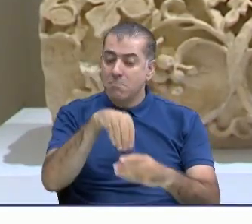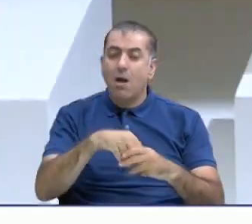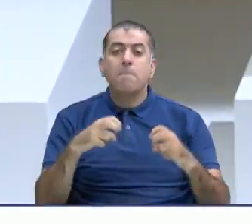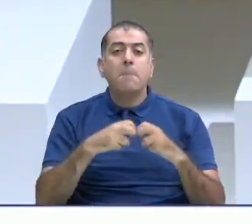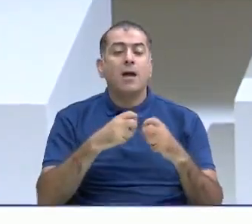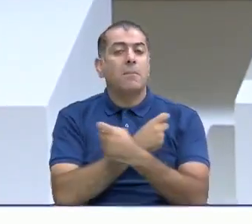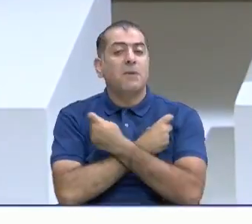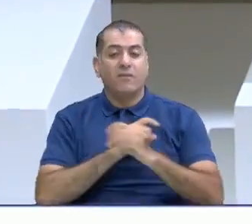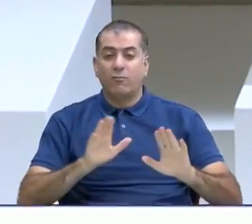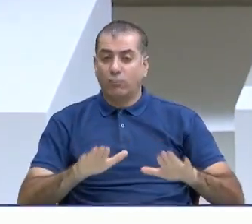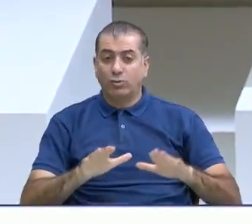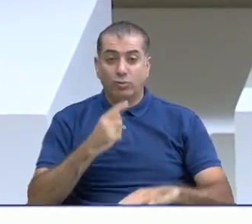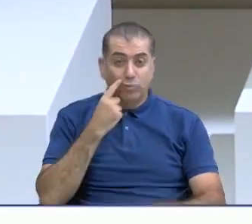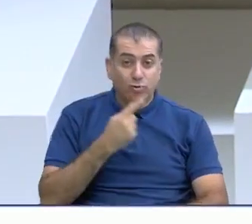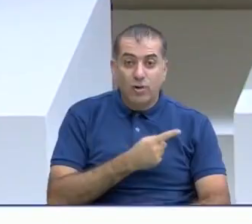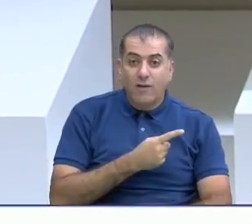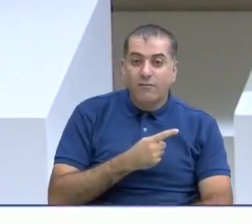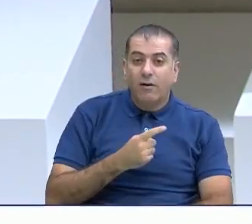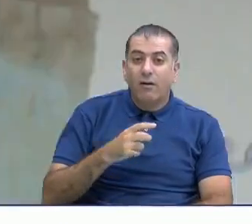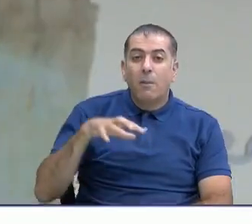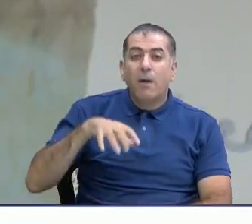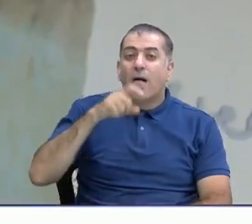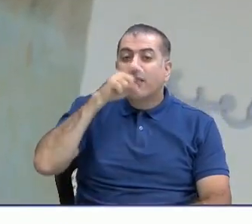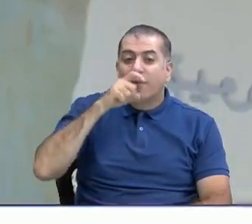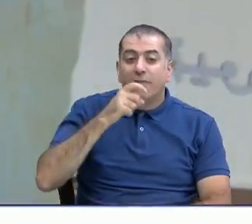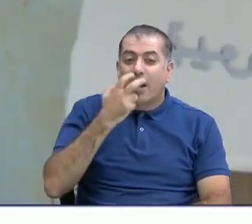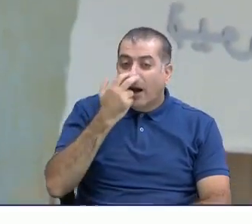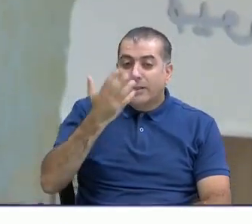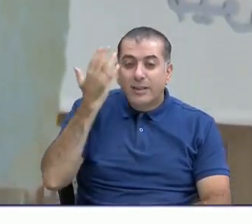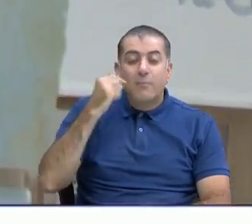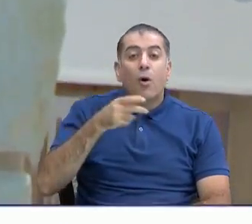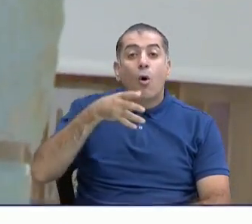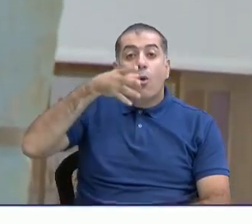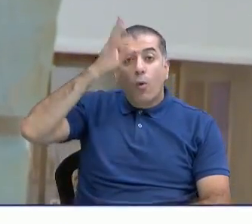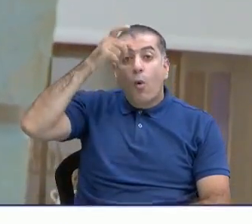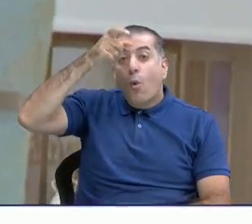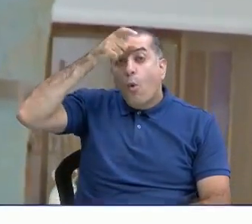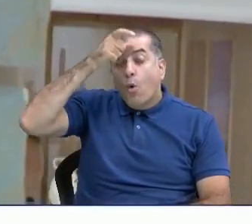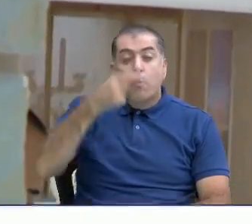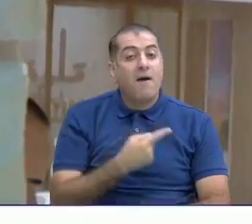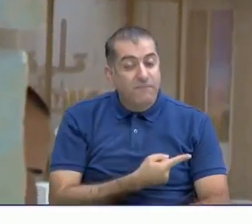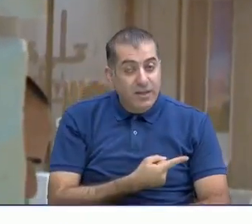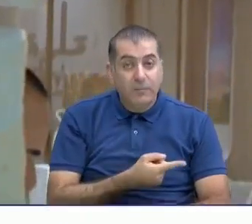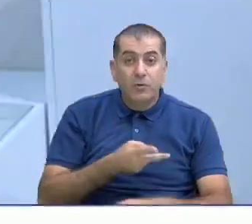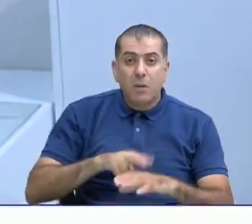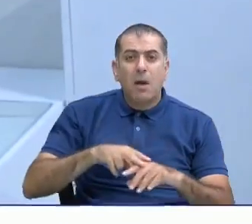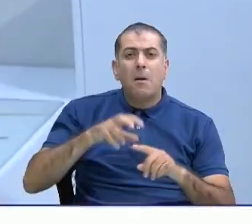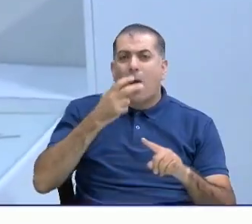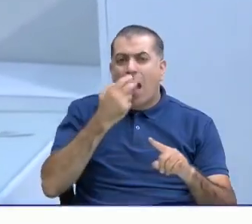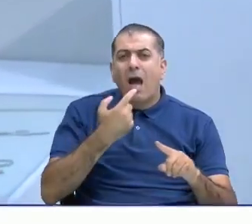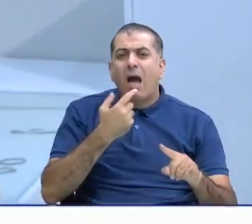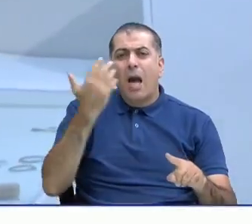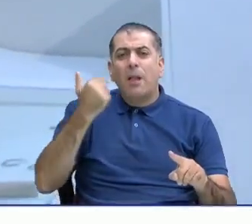ليكتمل بذلك سطور قصه الطفيله بوجود مسكوكات عثمانيه اضافه لاثار لحقب مختلفه من